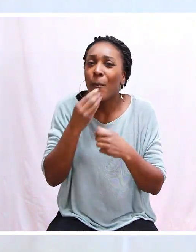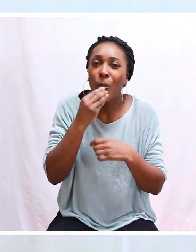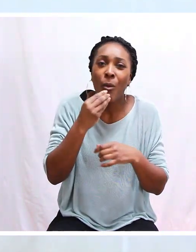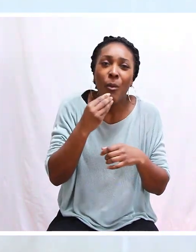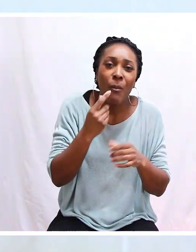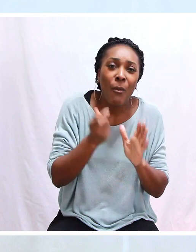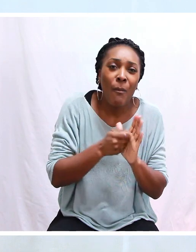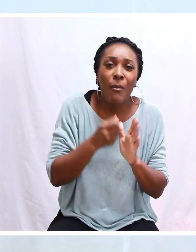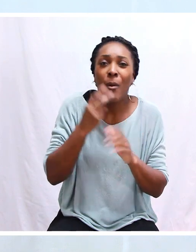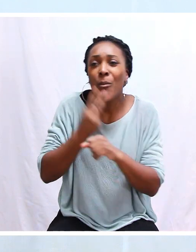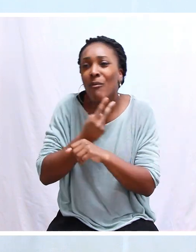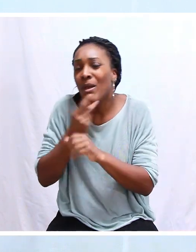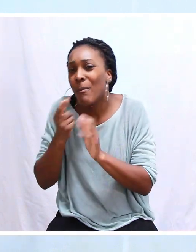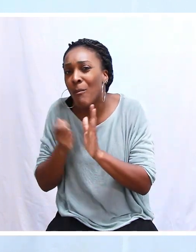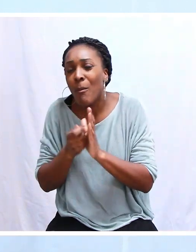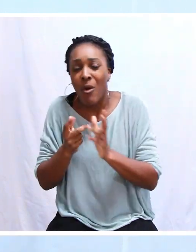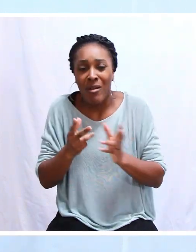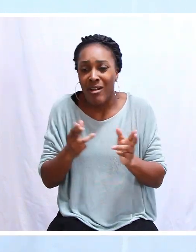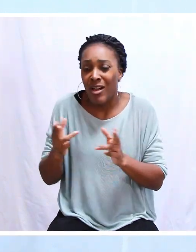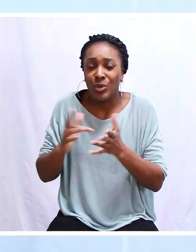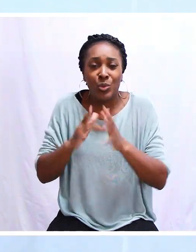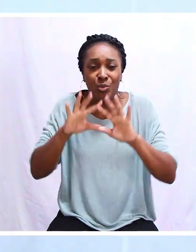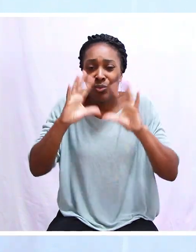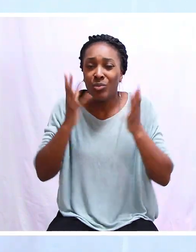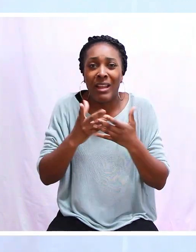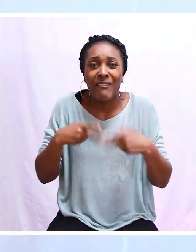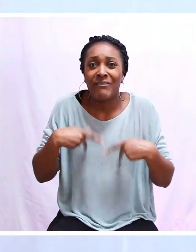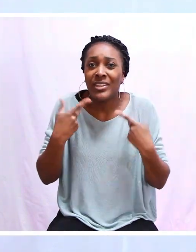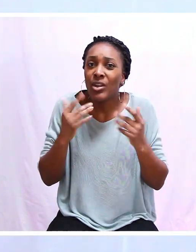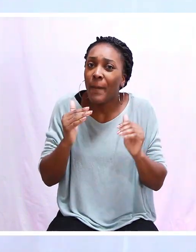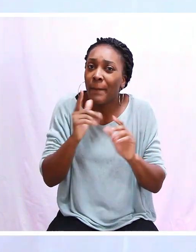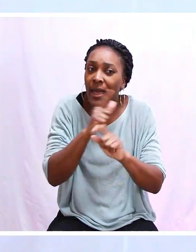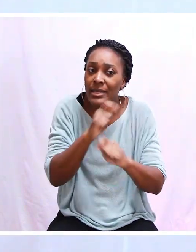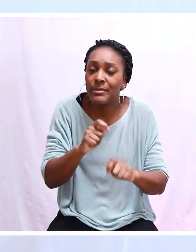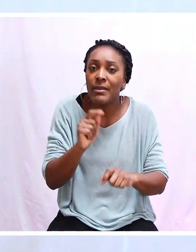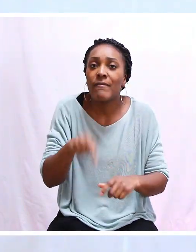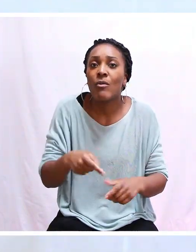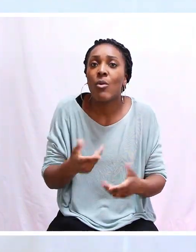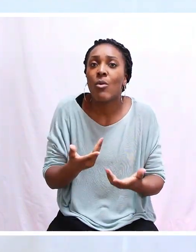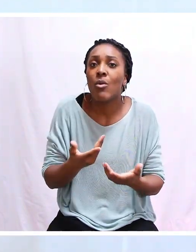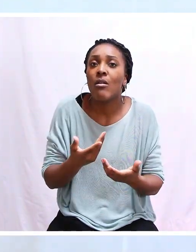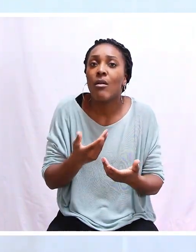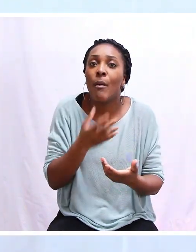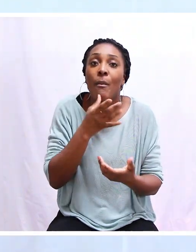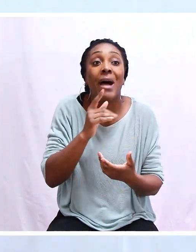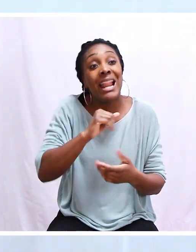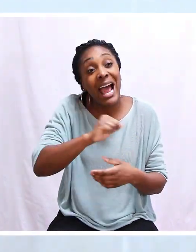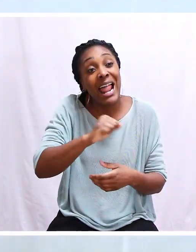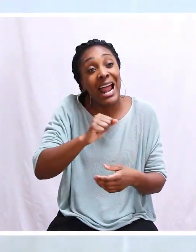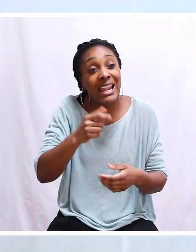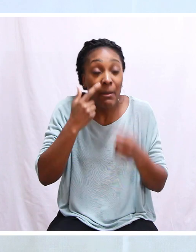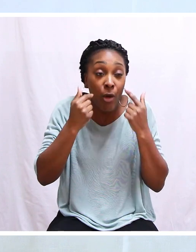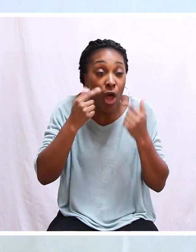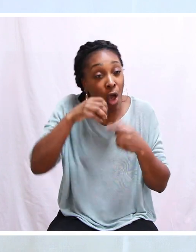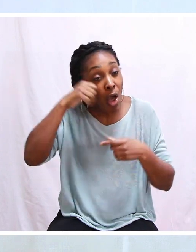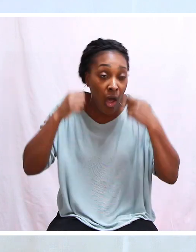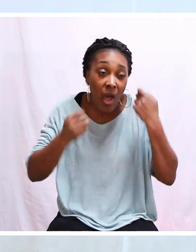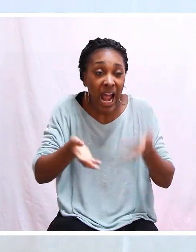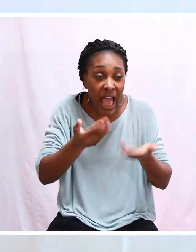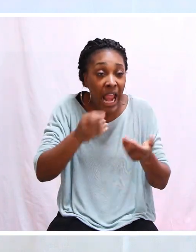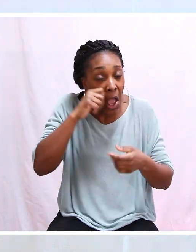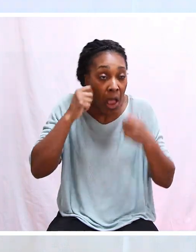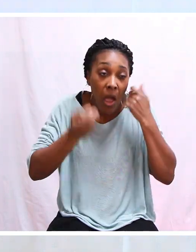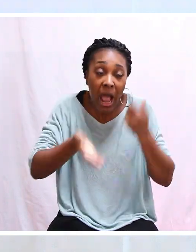Il y a tout un morceau de vie là qui est là. Donc ça se respecte. Et on n'est pas là pour accélérer le processus. Et Dieu respecte ce